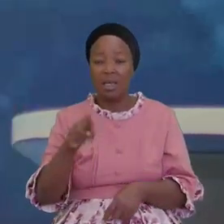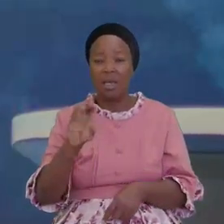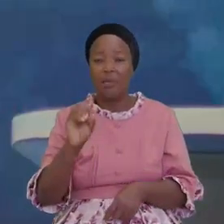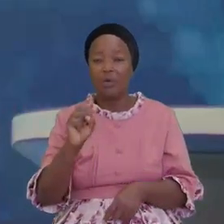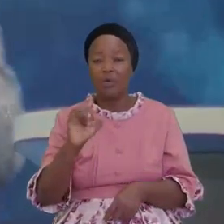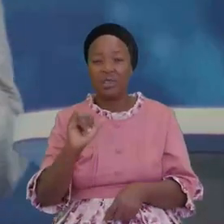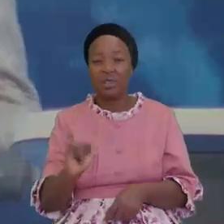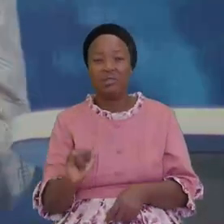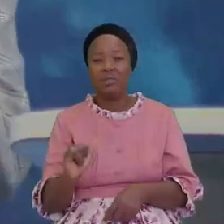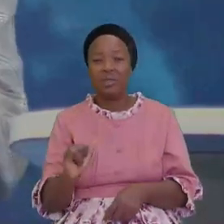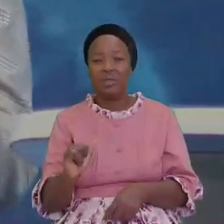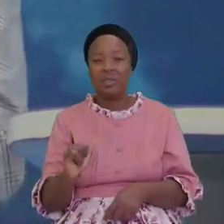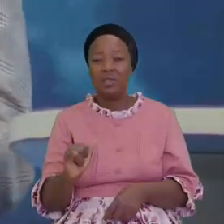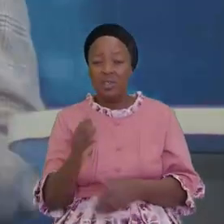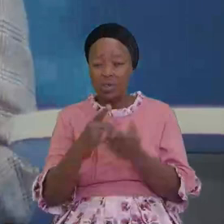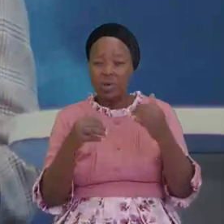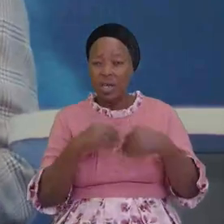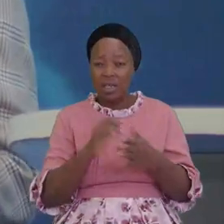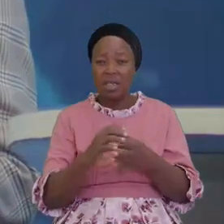Le péché est comme la lèpre.